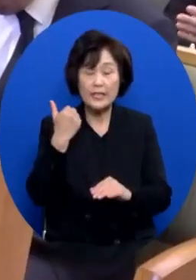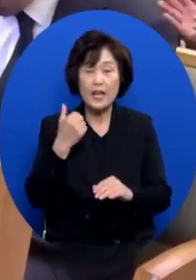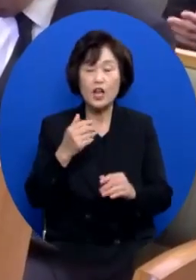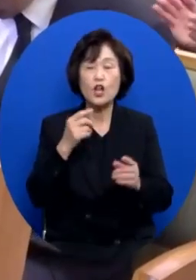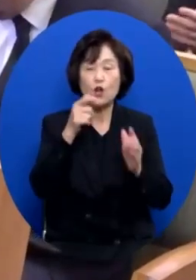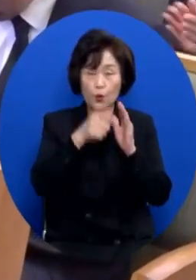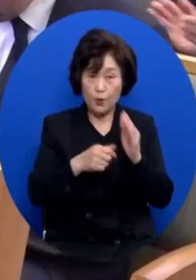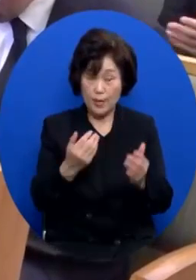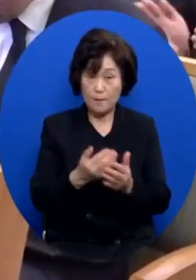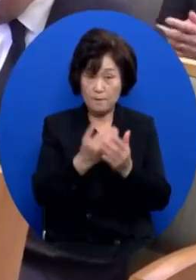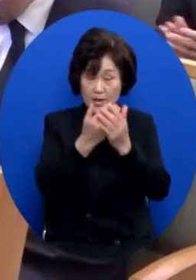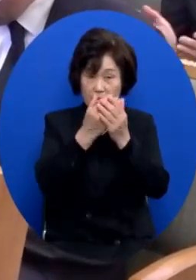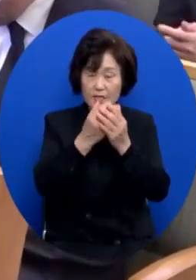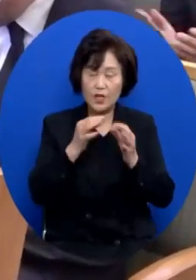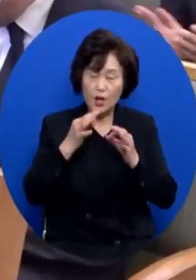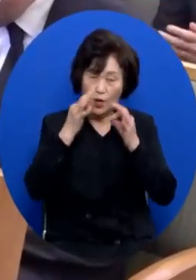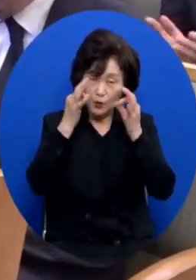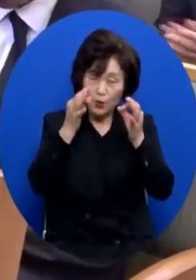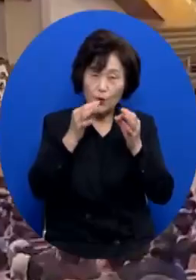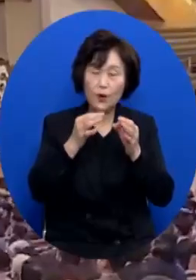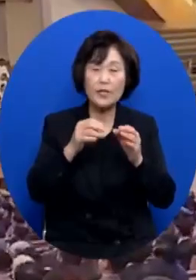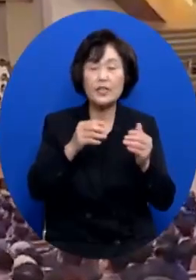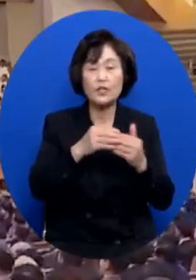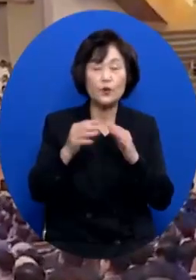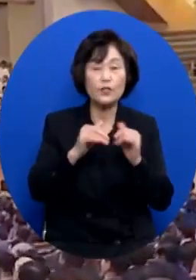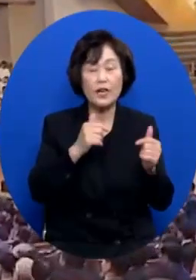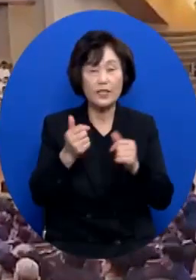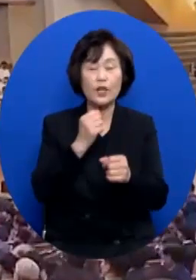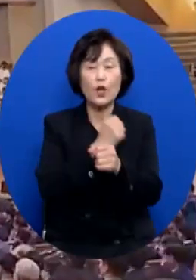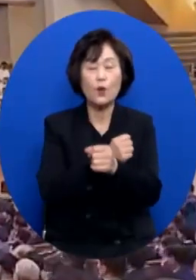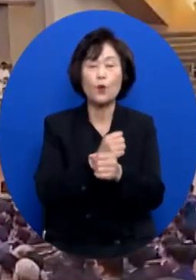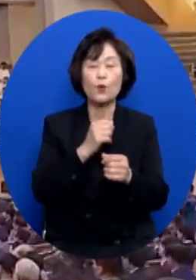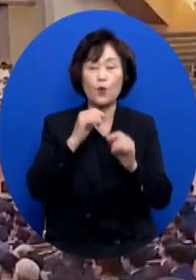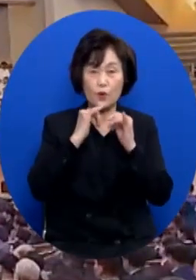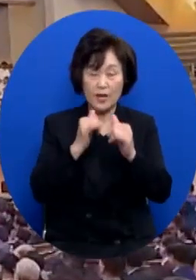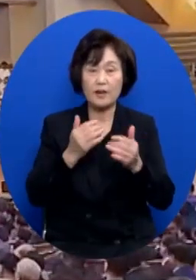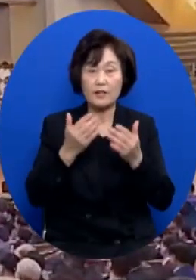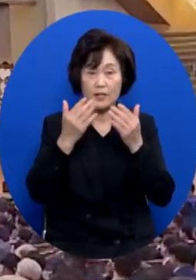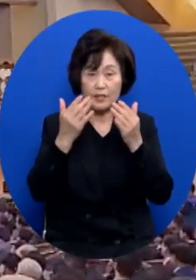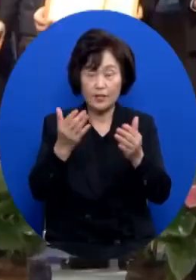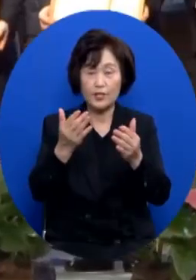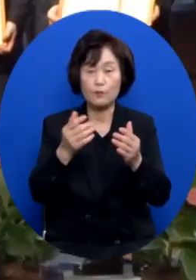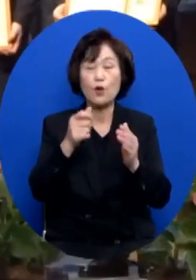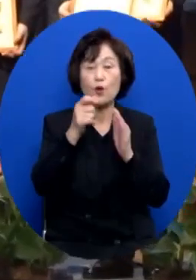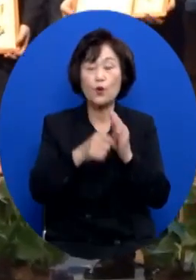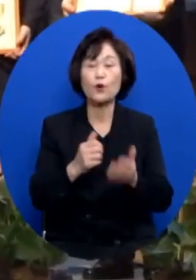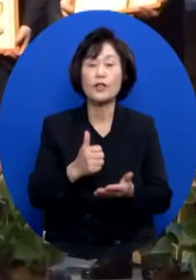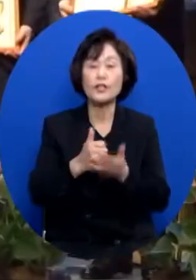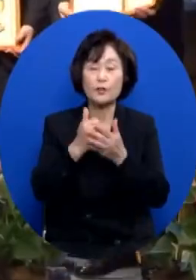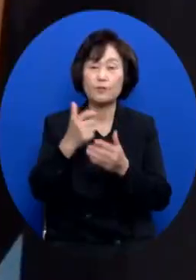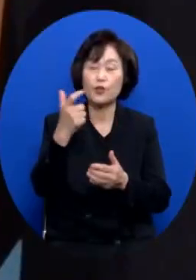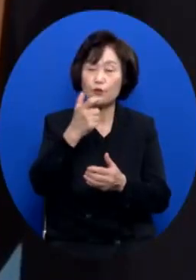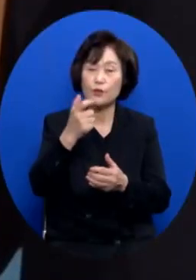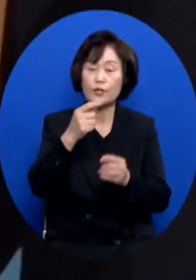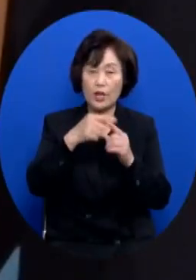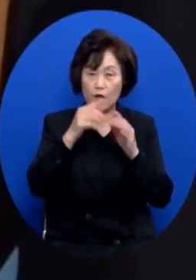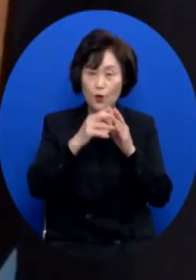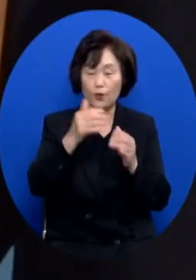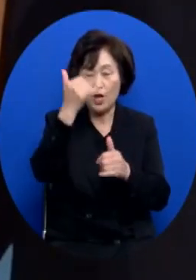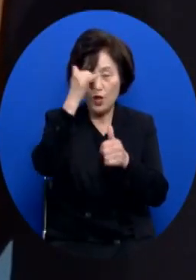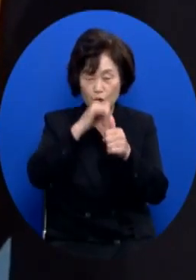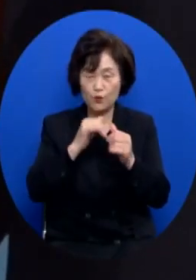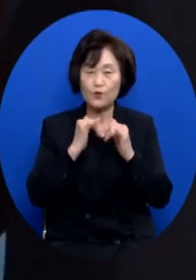교단발전에 힘쓴 지도자에게 공로상을 전달했으며 세례교인 헌금으로 교단을 섬긴 예순계 교회에